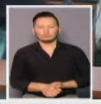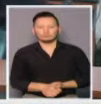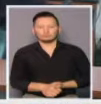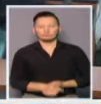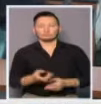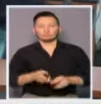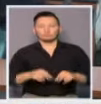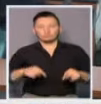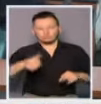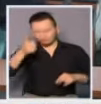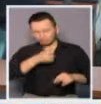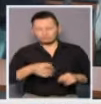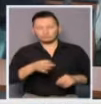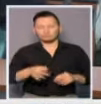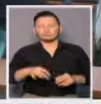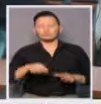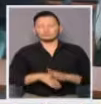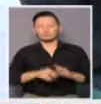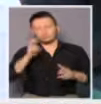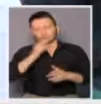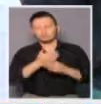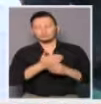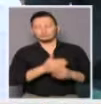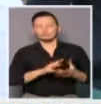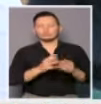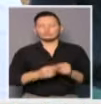В этом году по области оказано государственных услуг